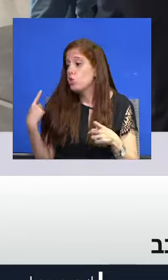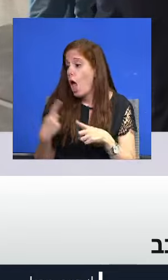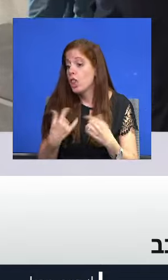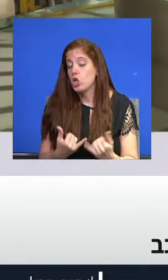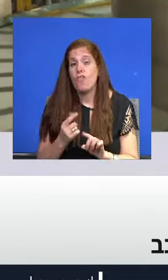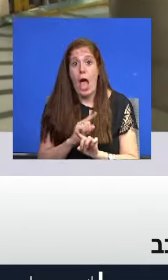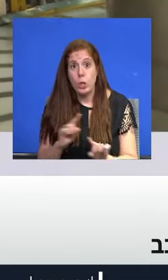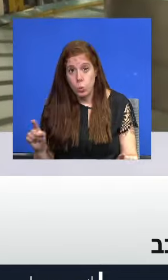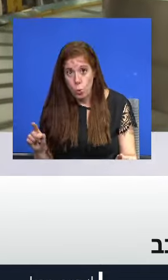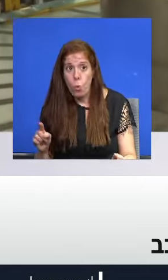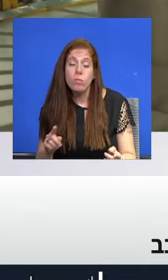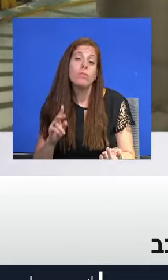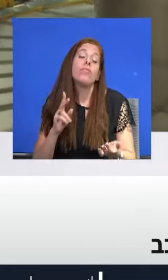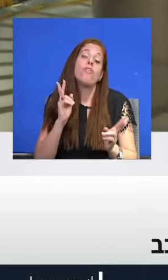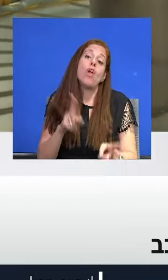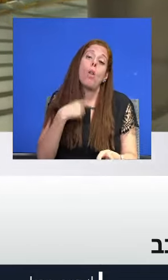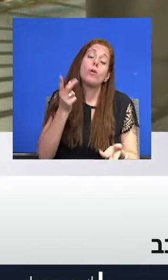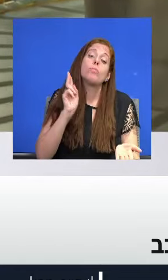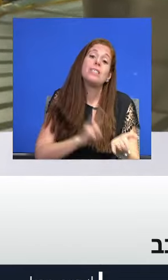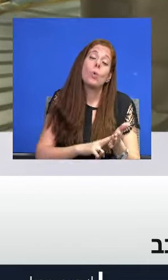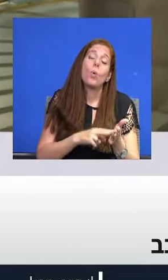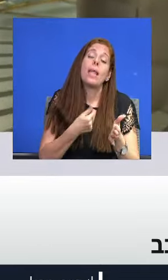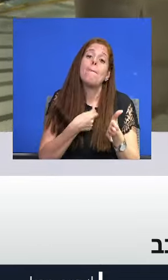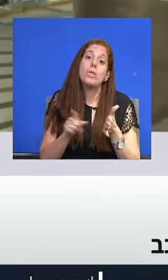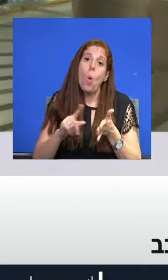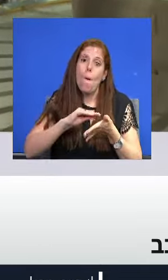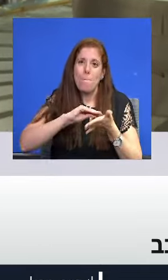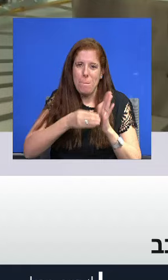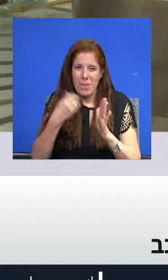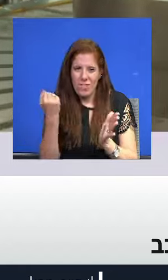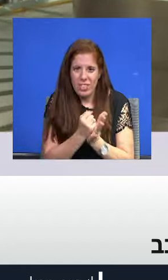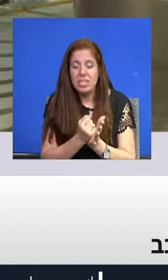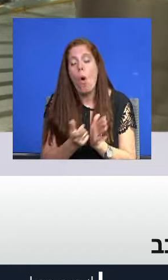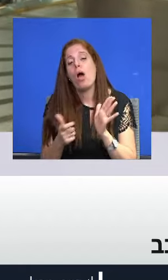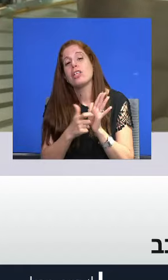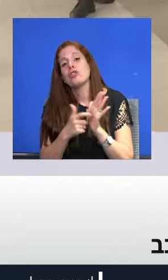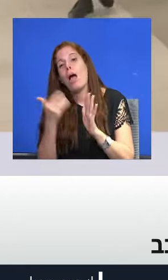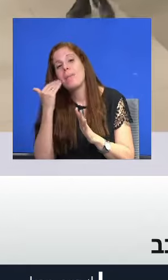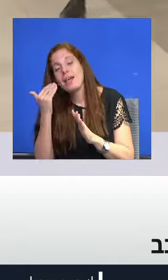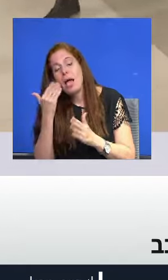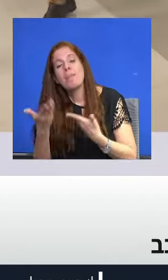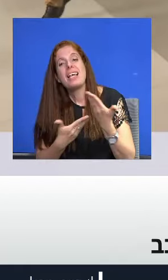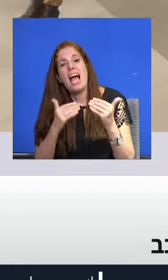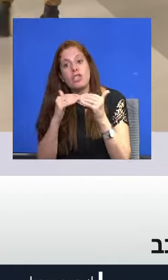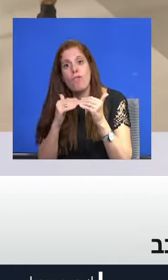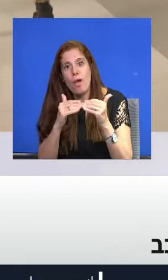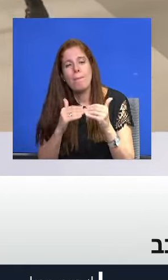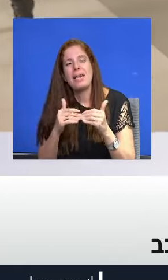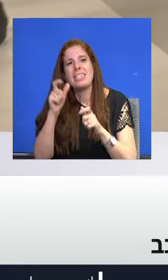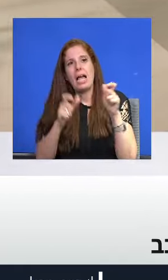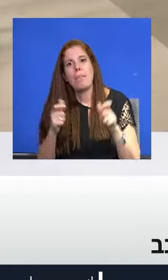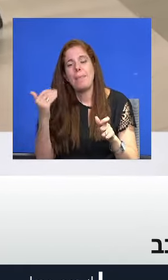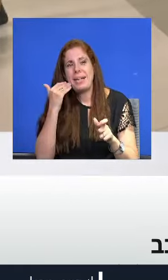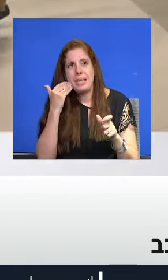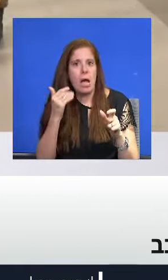ואפשר לומר בזכות הפטור מויזה או הדרישה האמריקנית ליחס שווה בין אזרחים אמריקנים באשר הם,